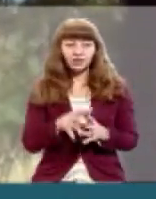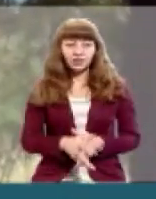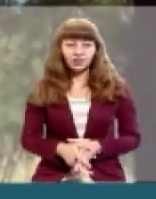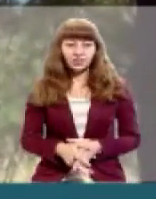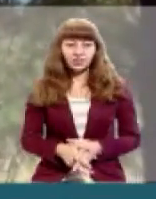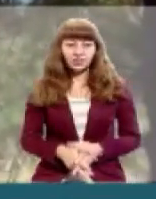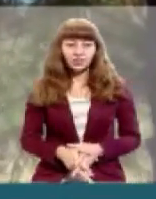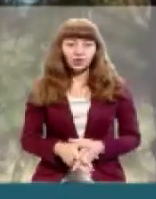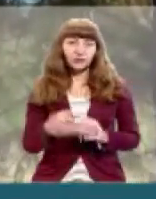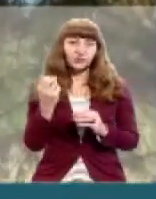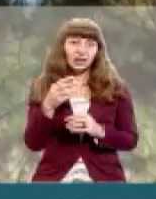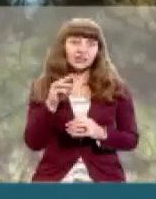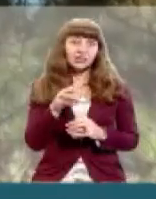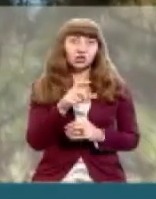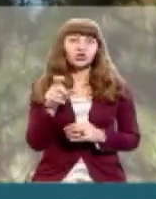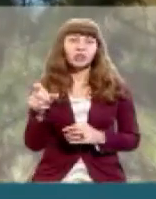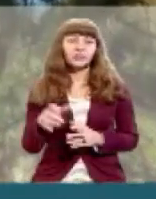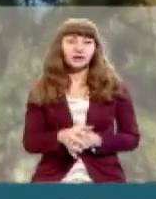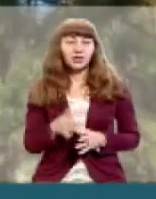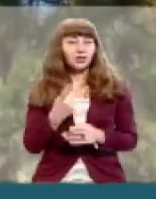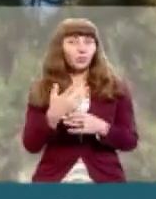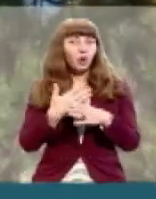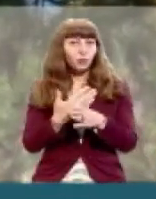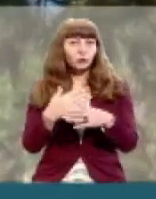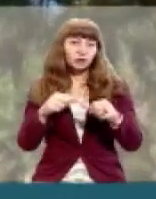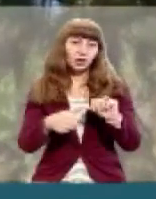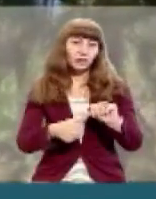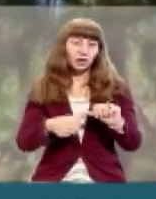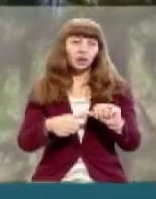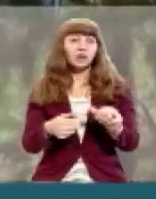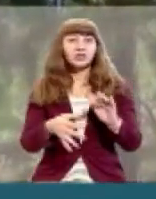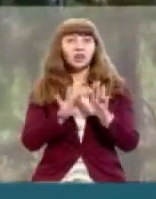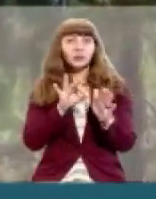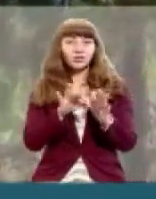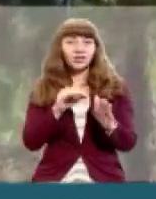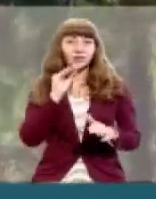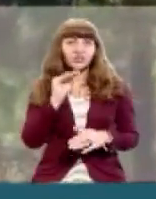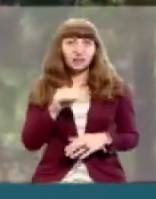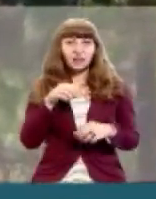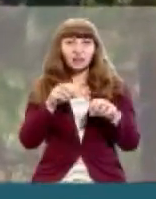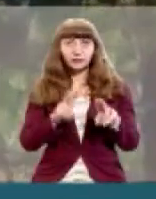тұрақтап қалуына және жалпы жұмыстың тартымдылығына арттыруға мүмкіндік береді.